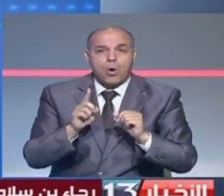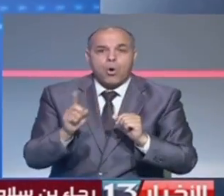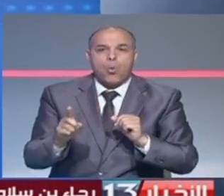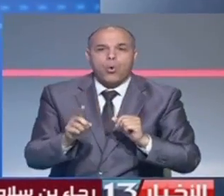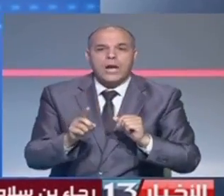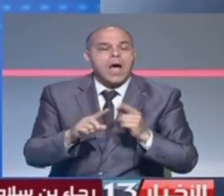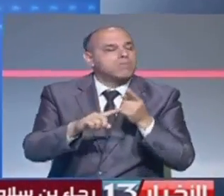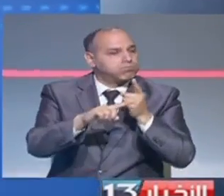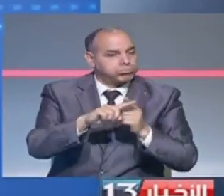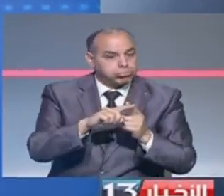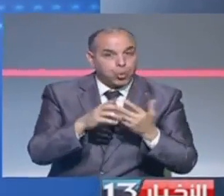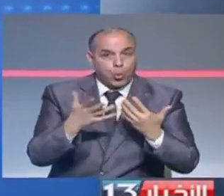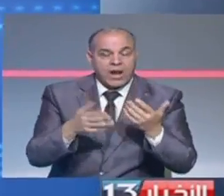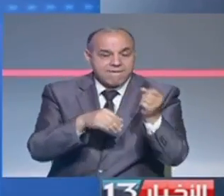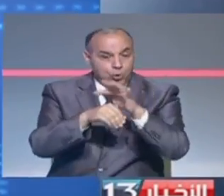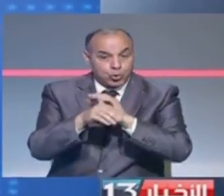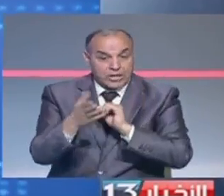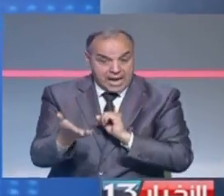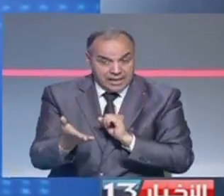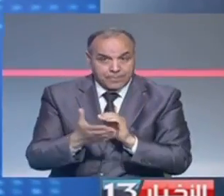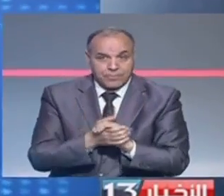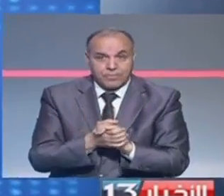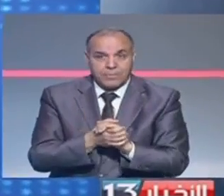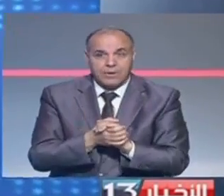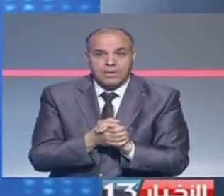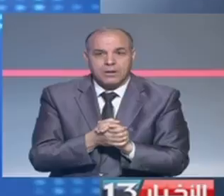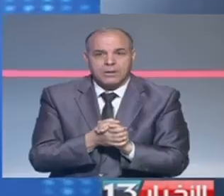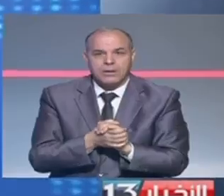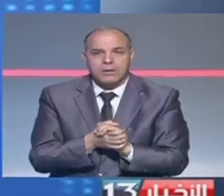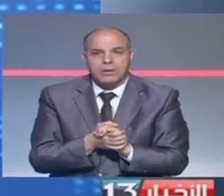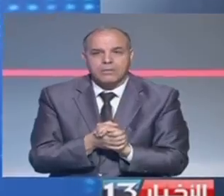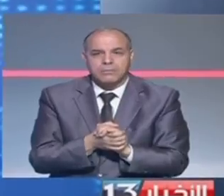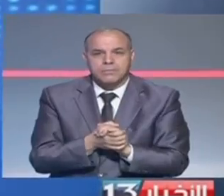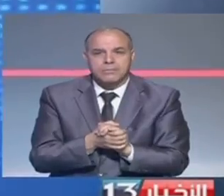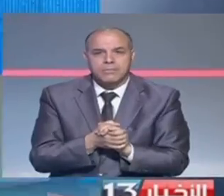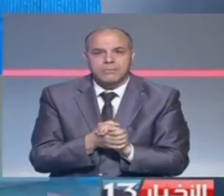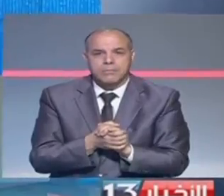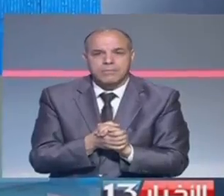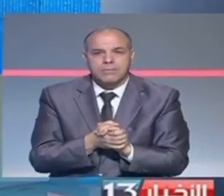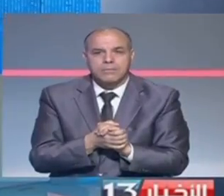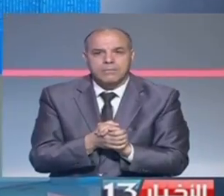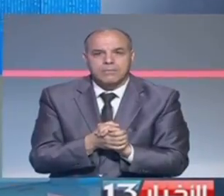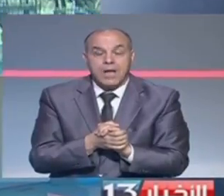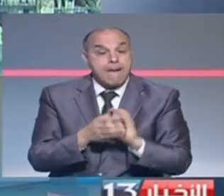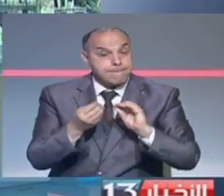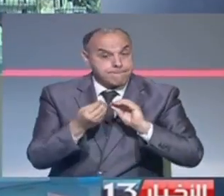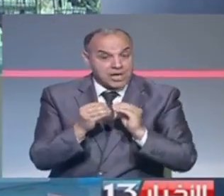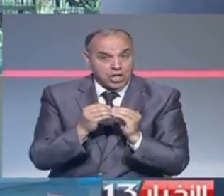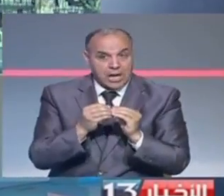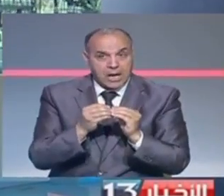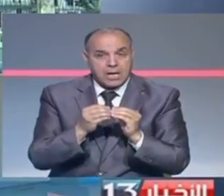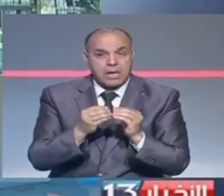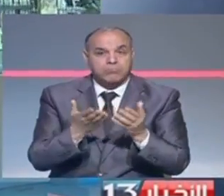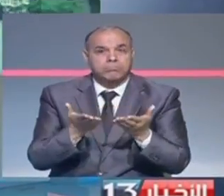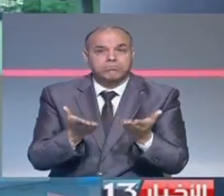ايجابيه هذا الفيروس المستجد انها يعني اه ان ال اه الازمه تضمن